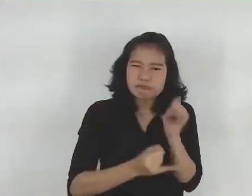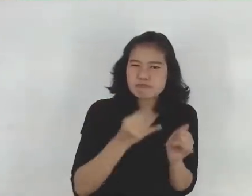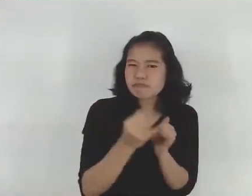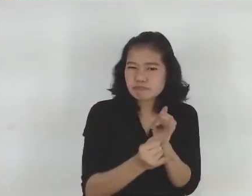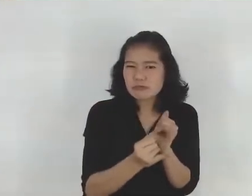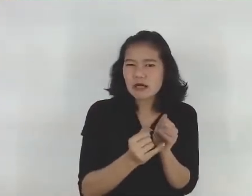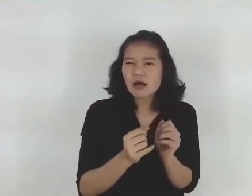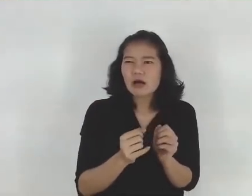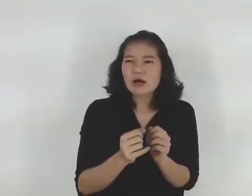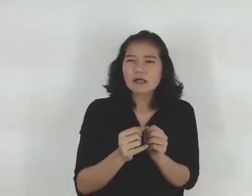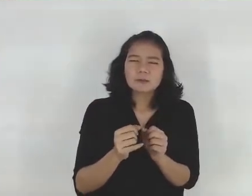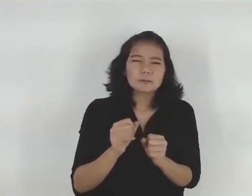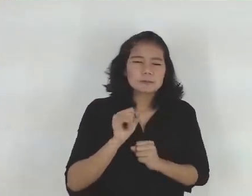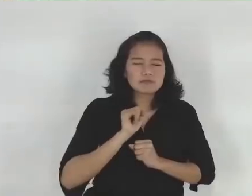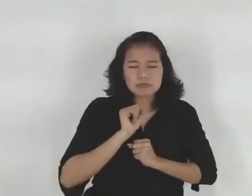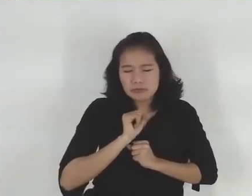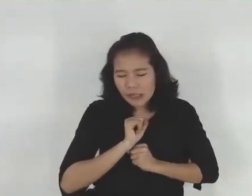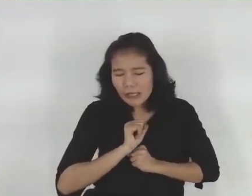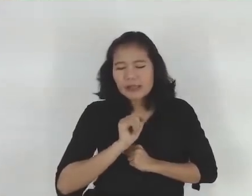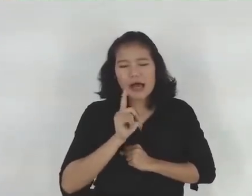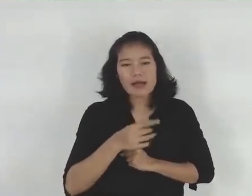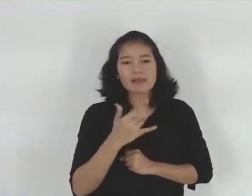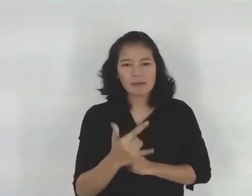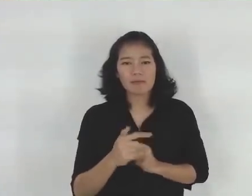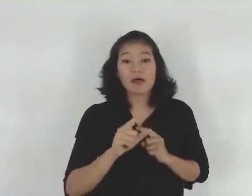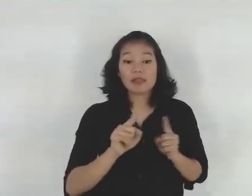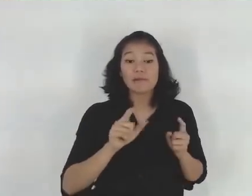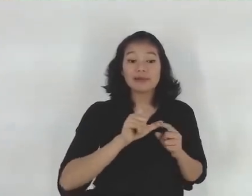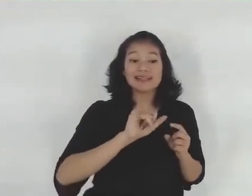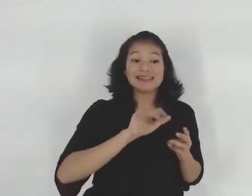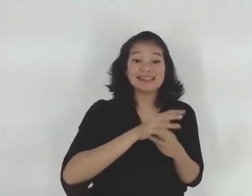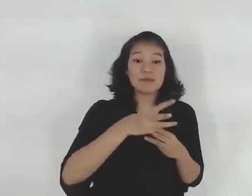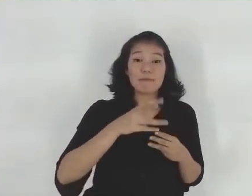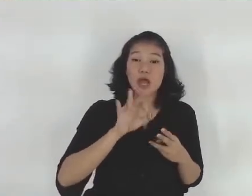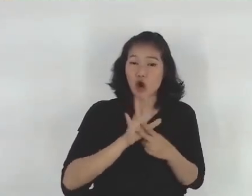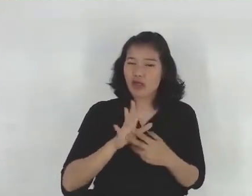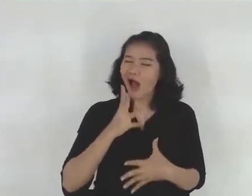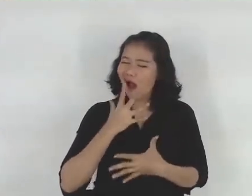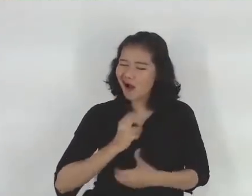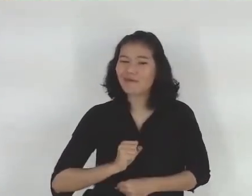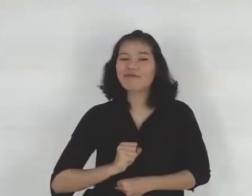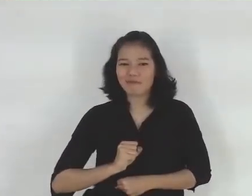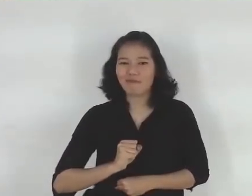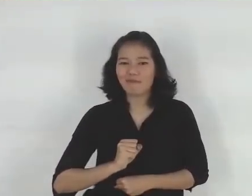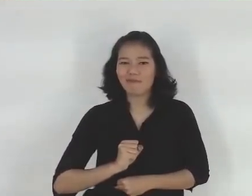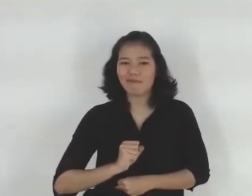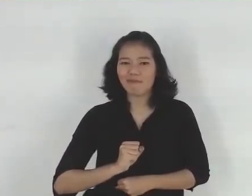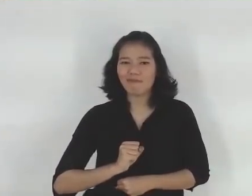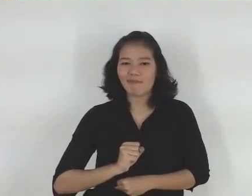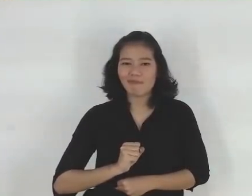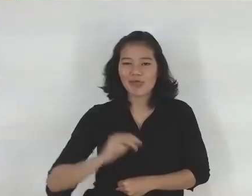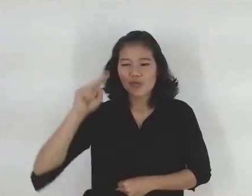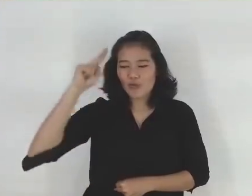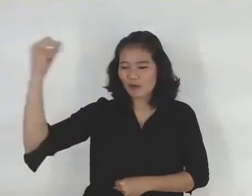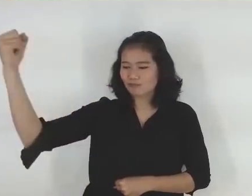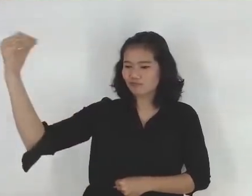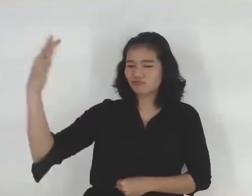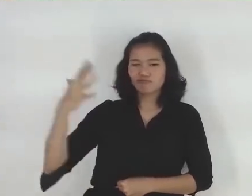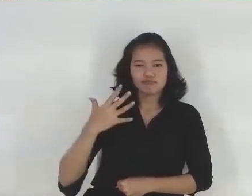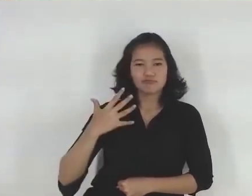masih ada namun Simeon mempunyai harapan ia dimampukan untuk